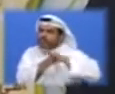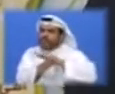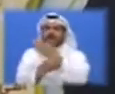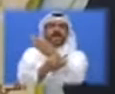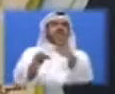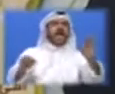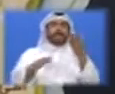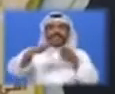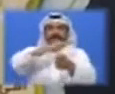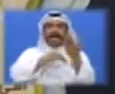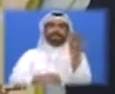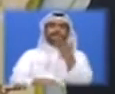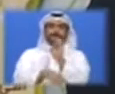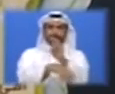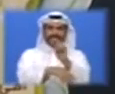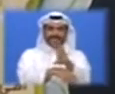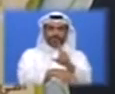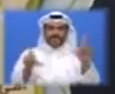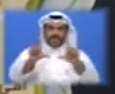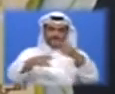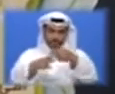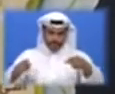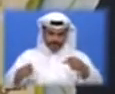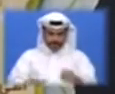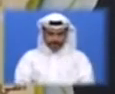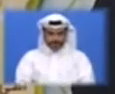بين المجتمع الطلابي. مروة محرم، تلفزيون دولة الكويت.